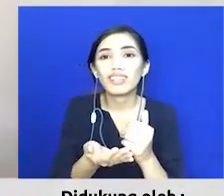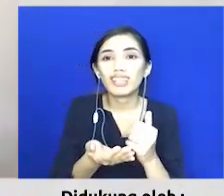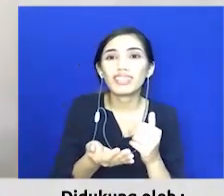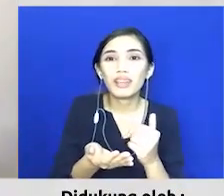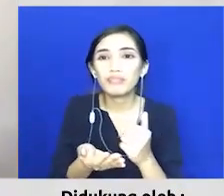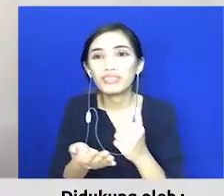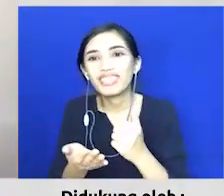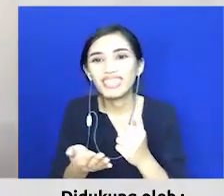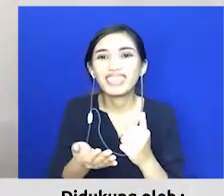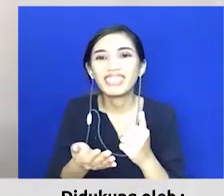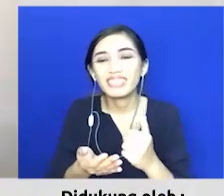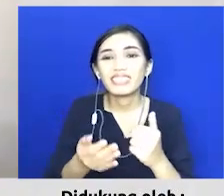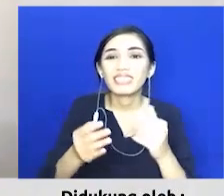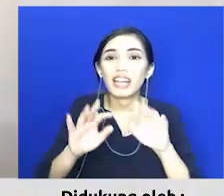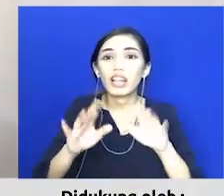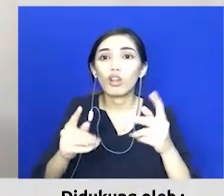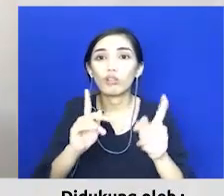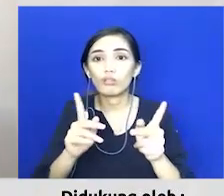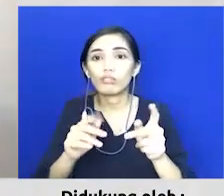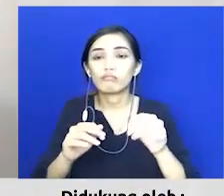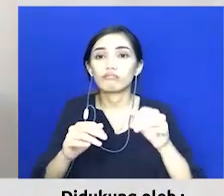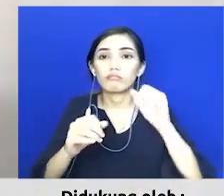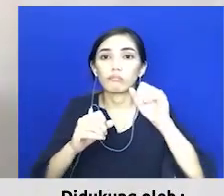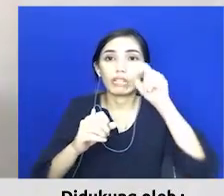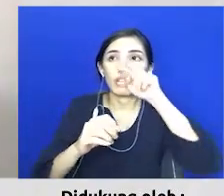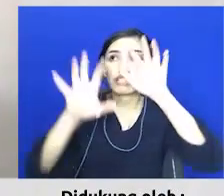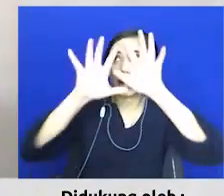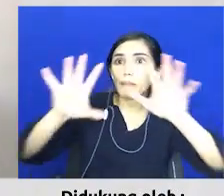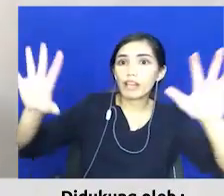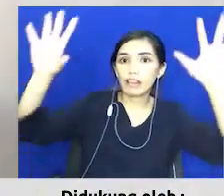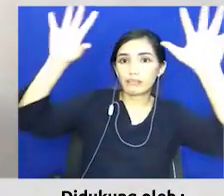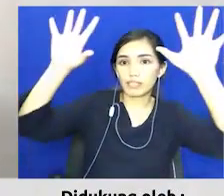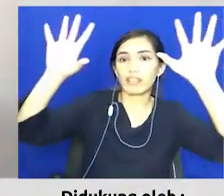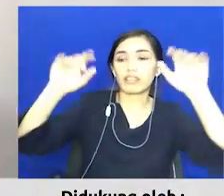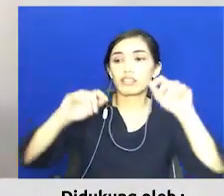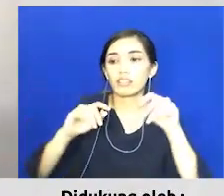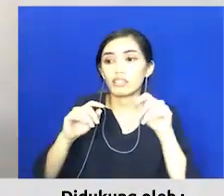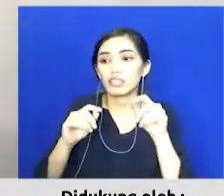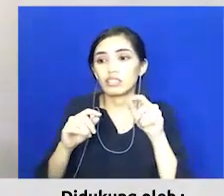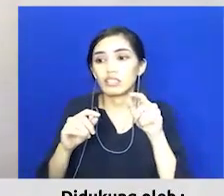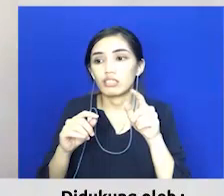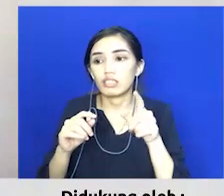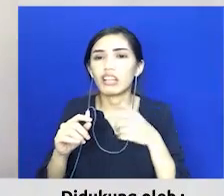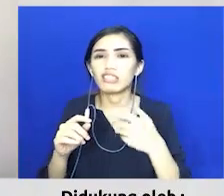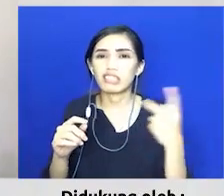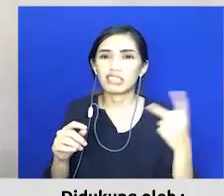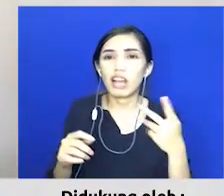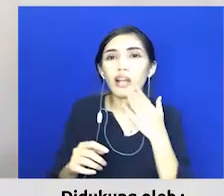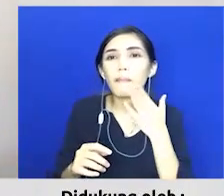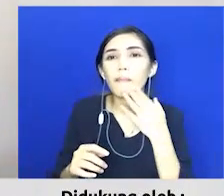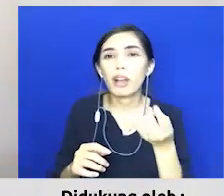kan gampang ya, begitu ada istilah satu gitu dianggap sebagai tren, itu di pick up gitu. Ingat gak waktu globalisasi, wah semua orang